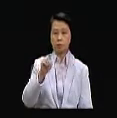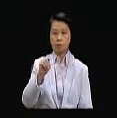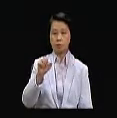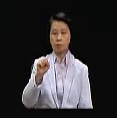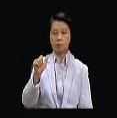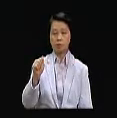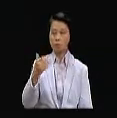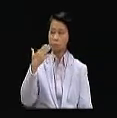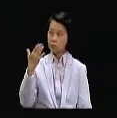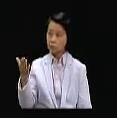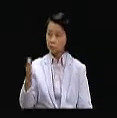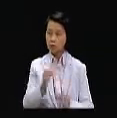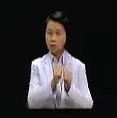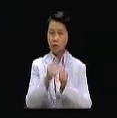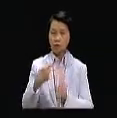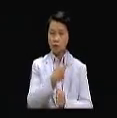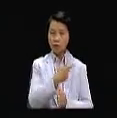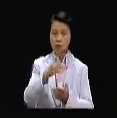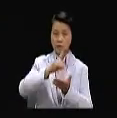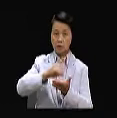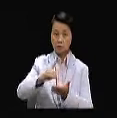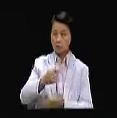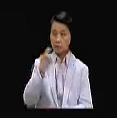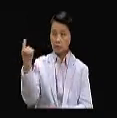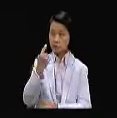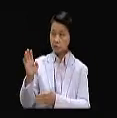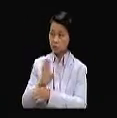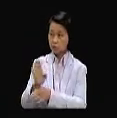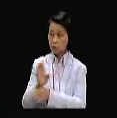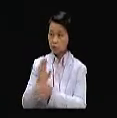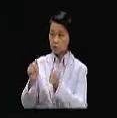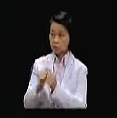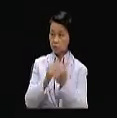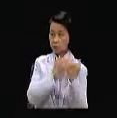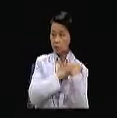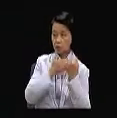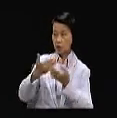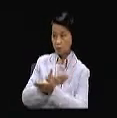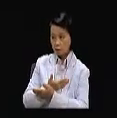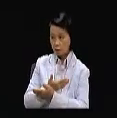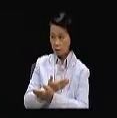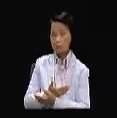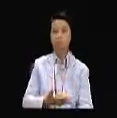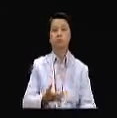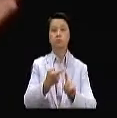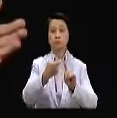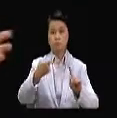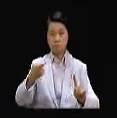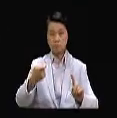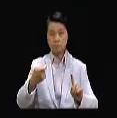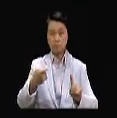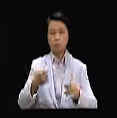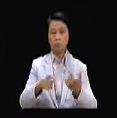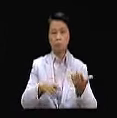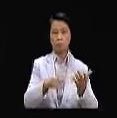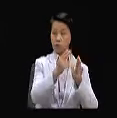kami Minggu yang memang Setia Sesibuk dengan poyumaru Datuk Sri enggak di-like